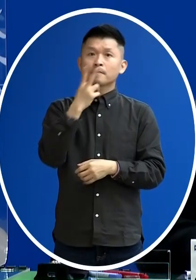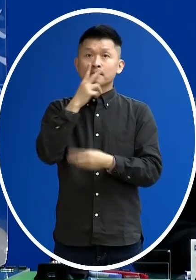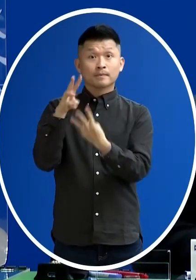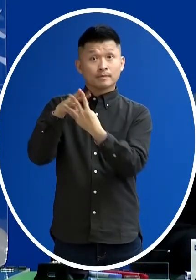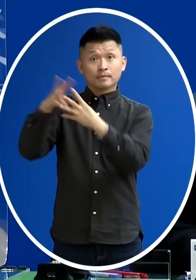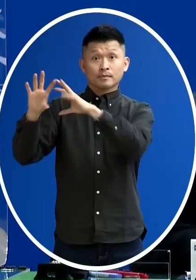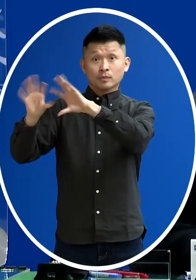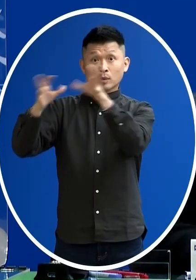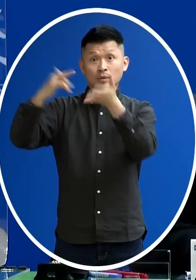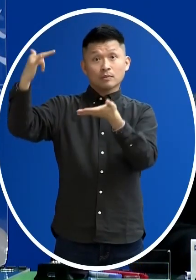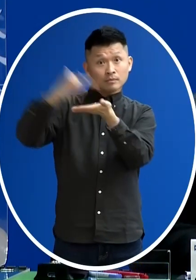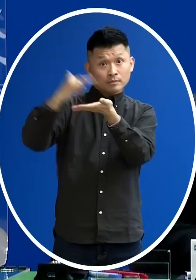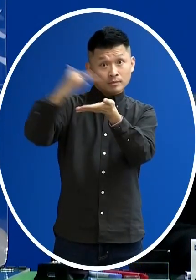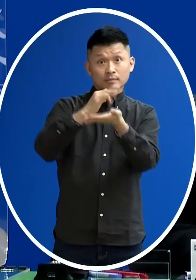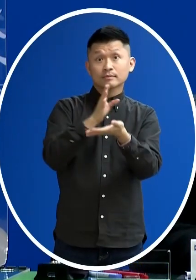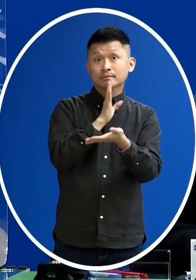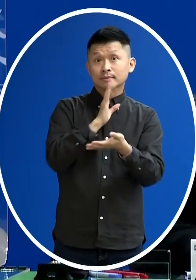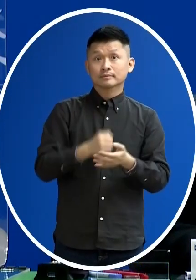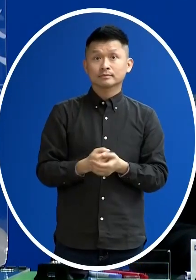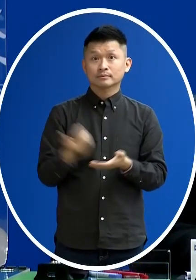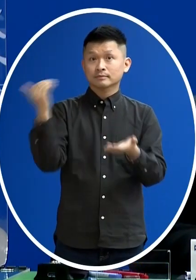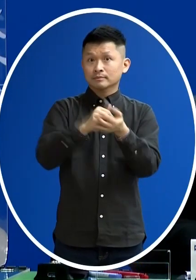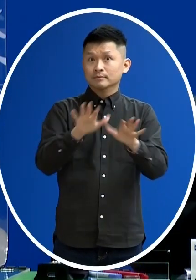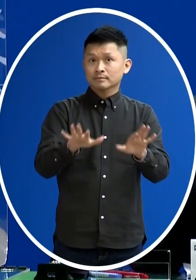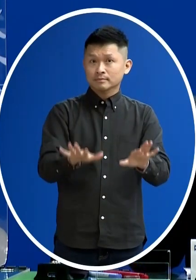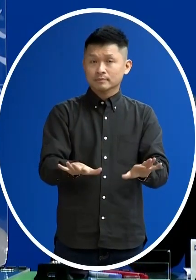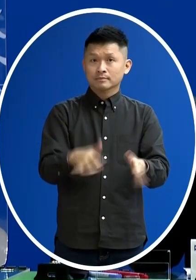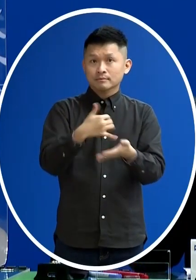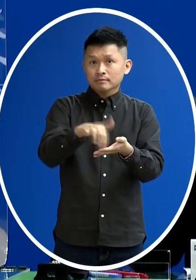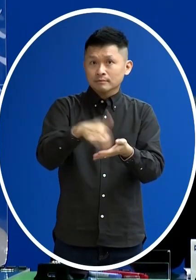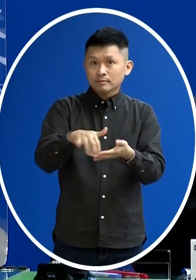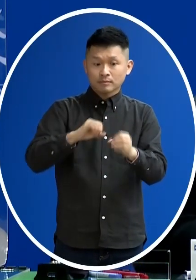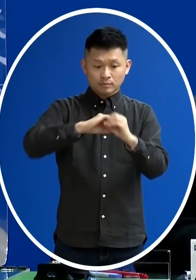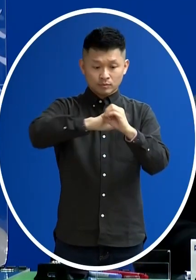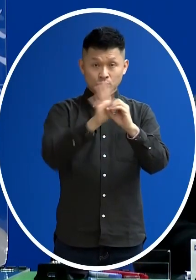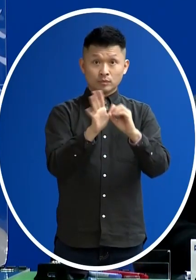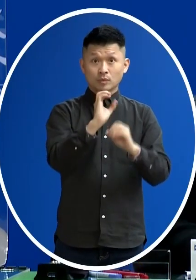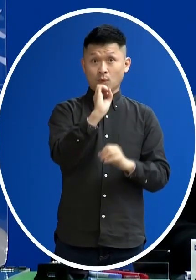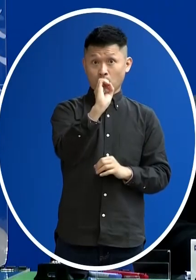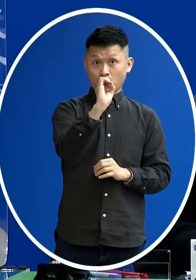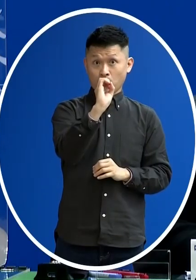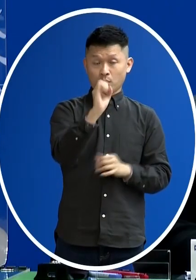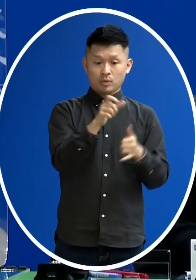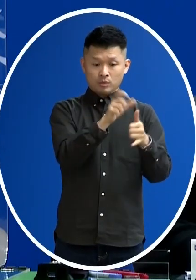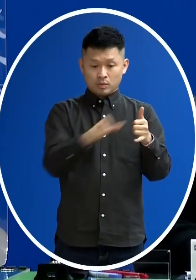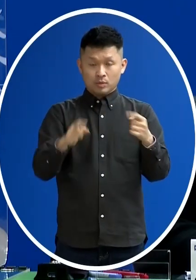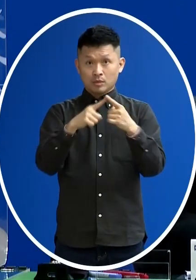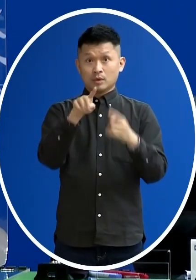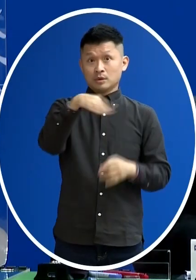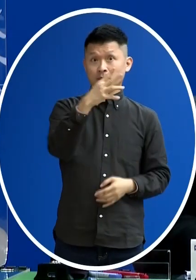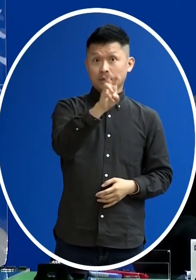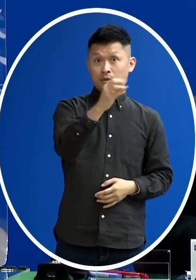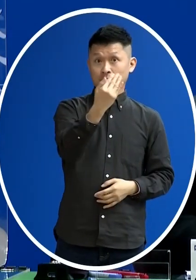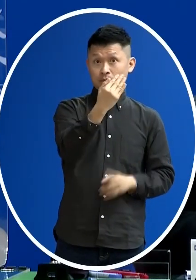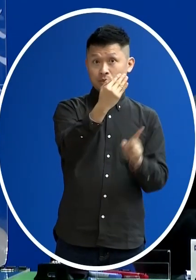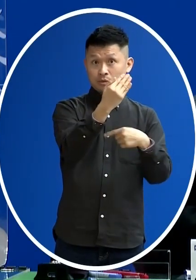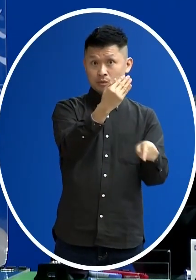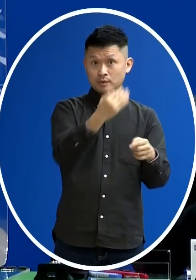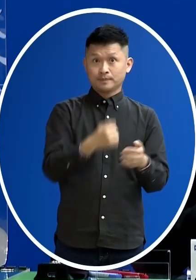洲这边来的国家哈，所以我们现在累积有这个验出 Omicron 的境外移入病例，总共是439例